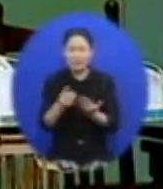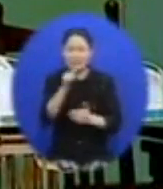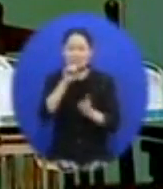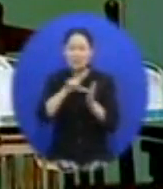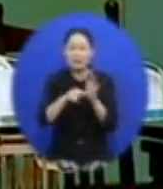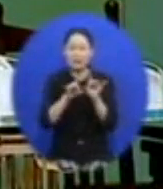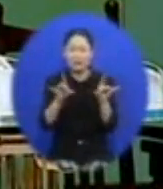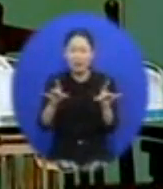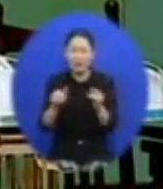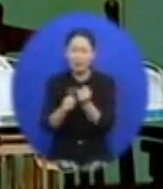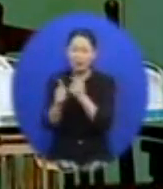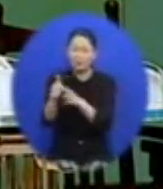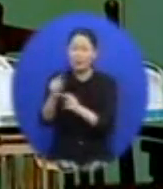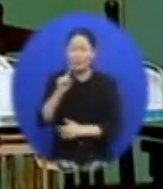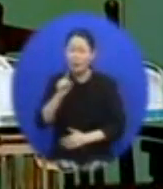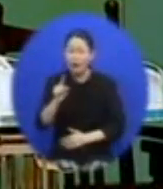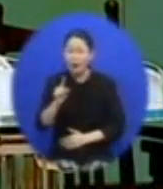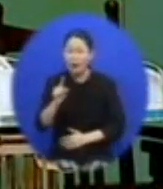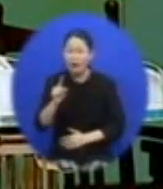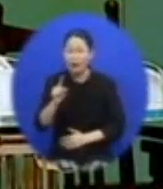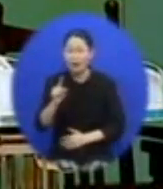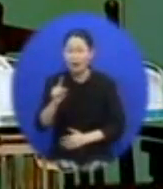남편의 말이